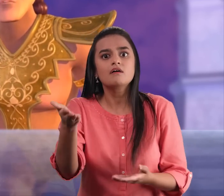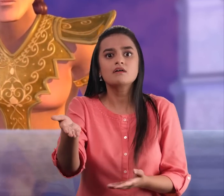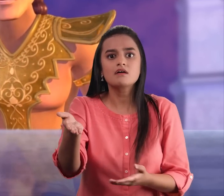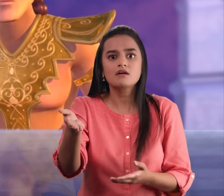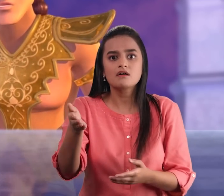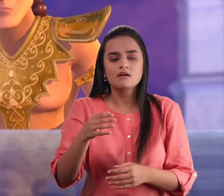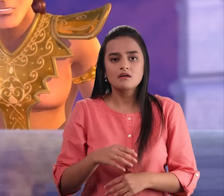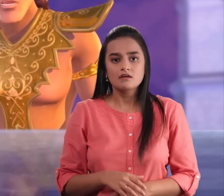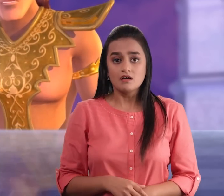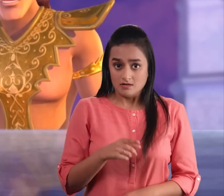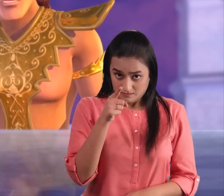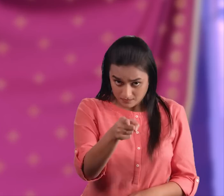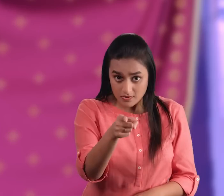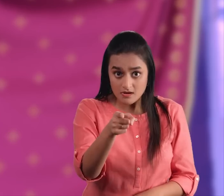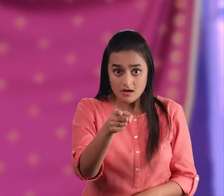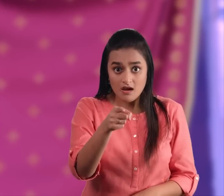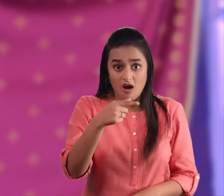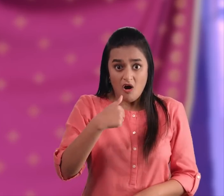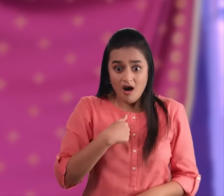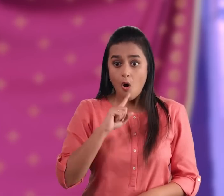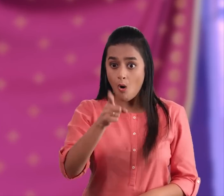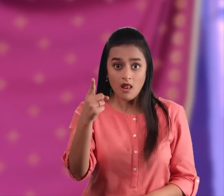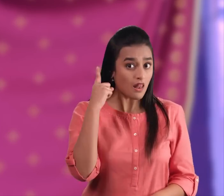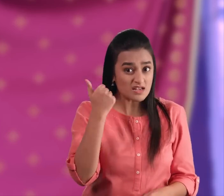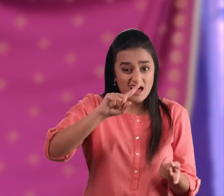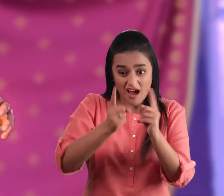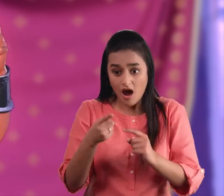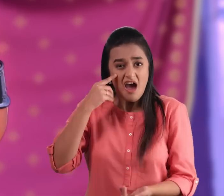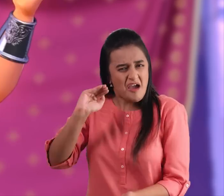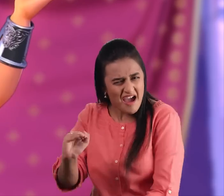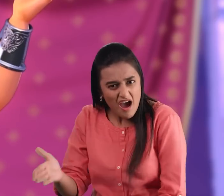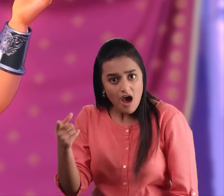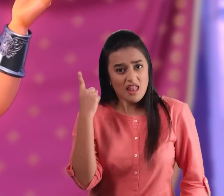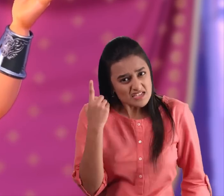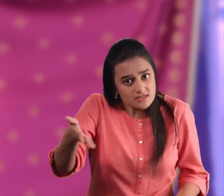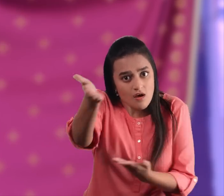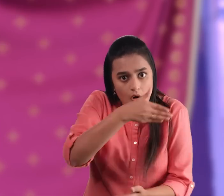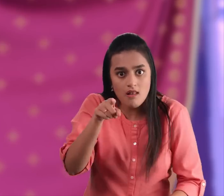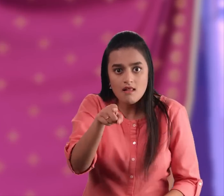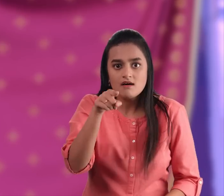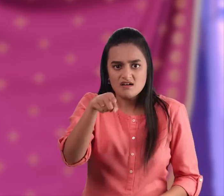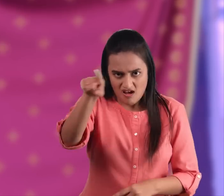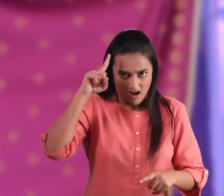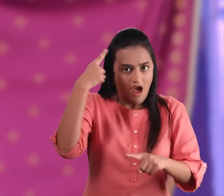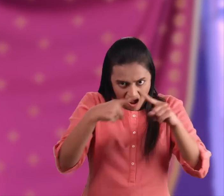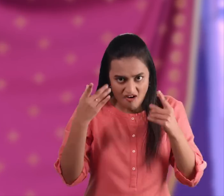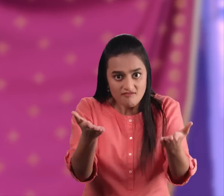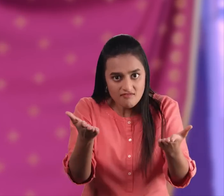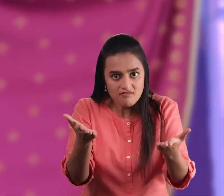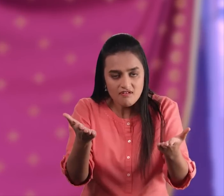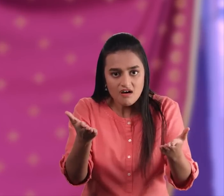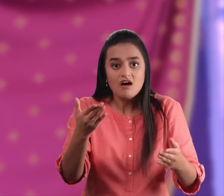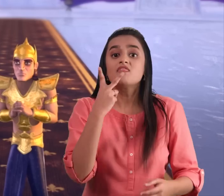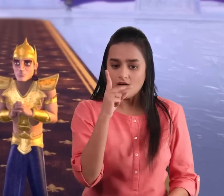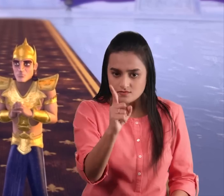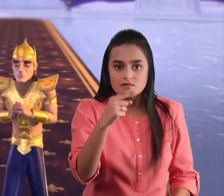के वासियों को बहका लिया है। अच्छा, उन्होंने मेरा आदेश मानने के बजाय एक नादान की बातों को माना। इन लोगों का दिमाग